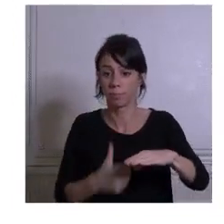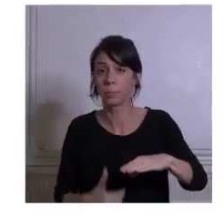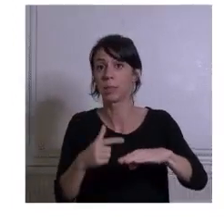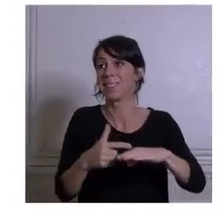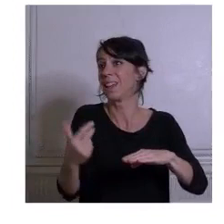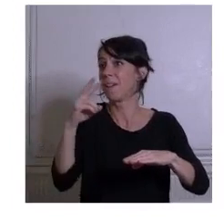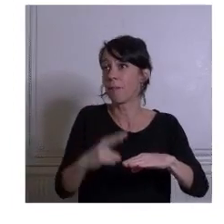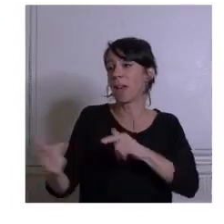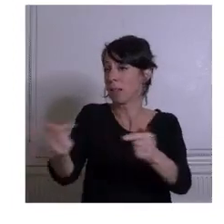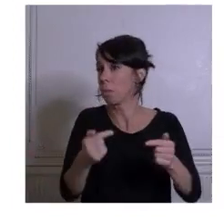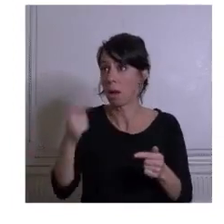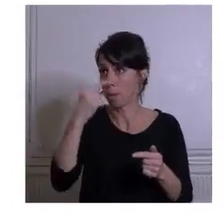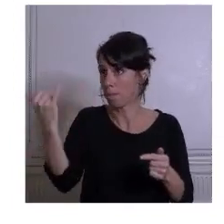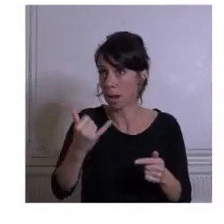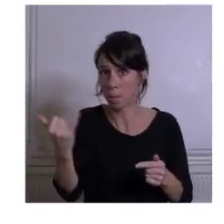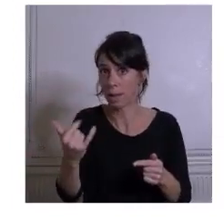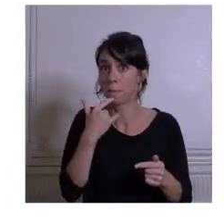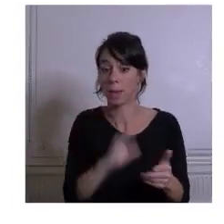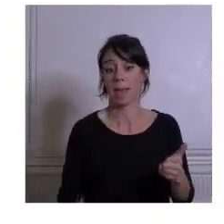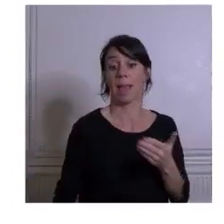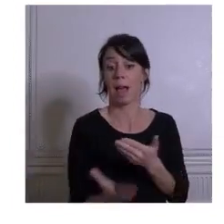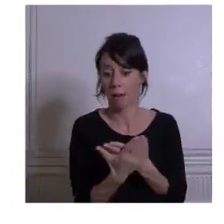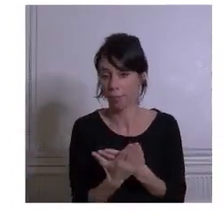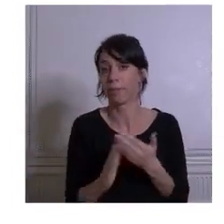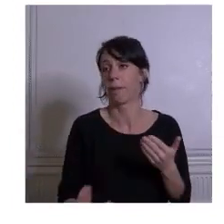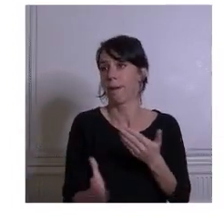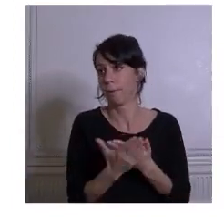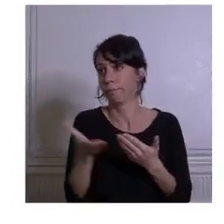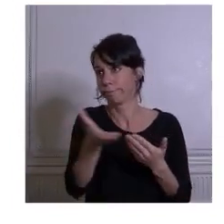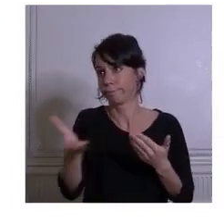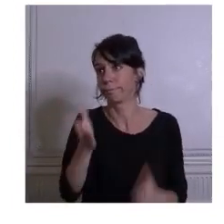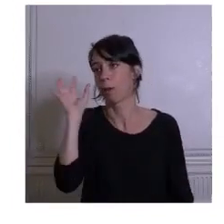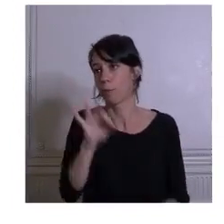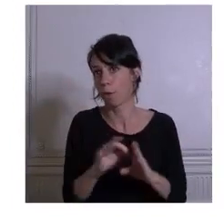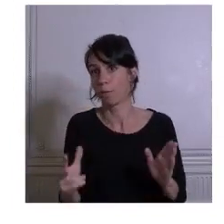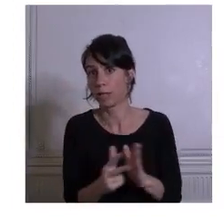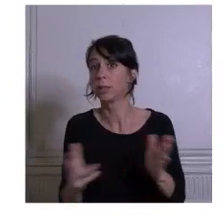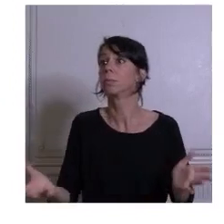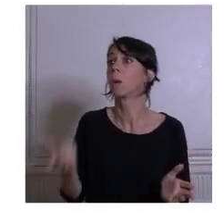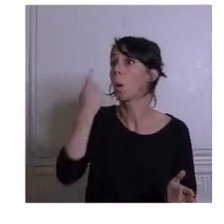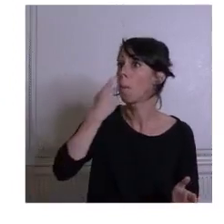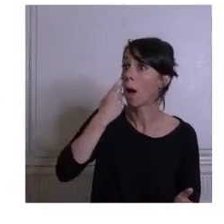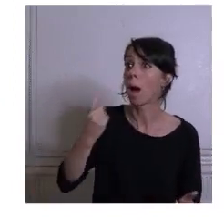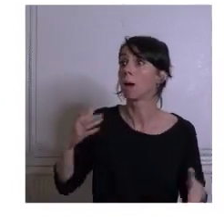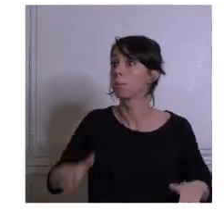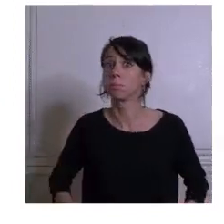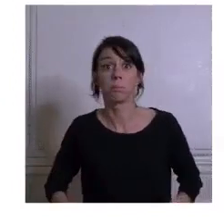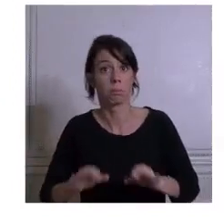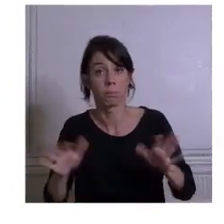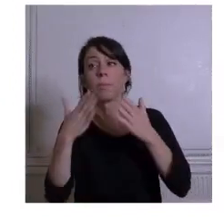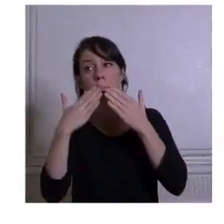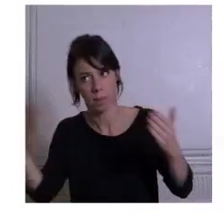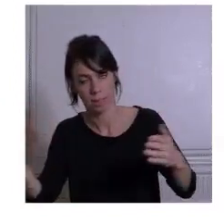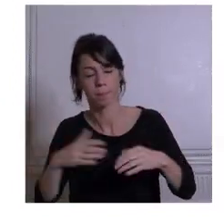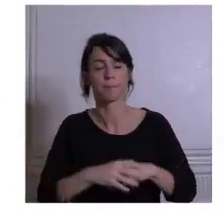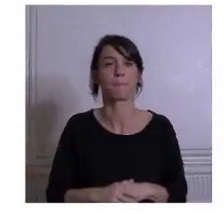Alors, c'est moi. Madame Isabelle Rami. Alors, à cet effet, j'ai une remarque de Madame De Marco qui dit ne jamais